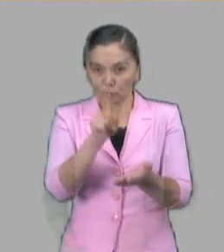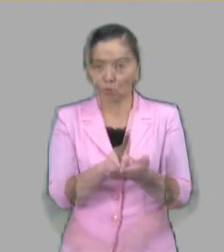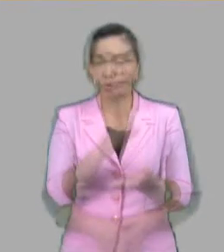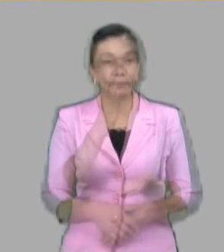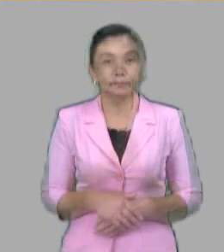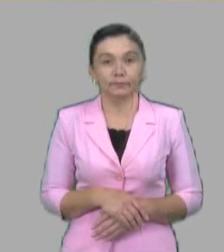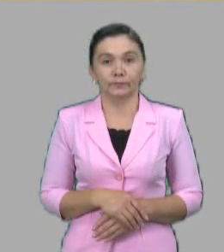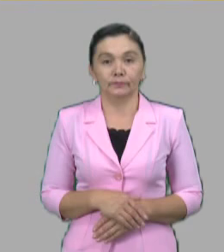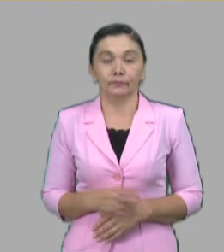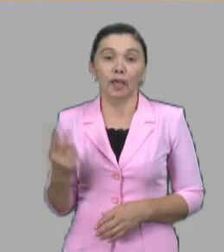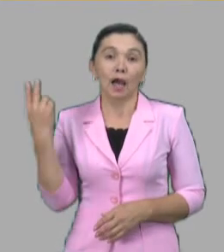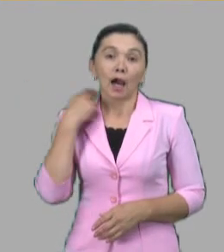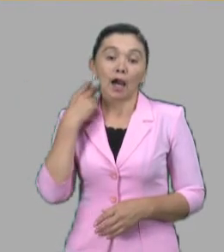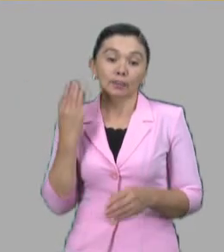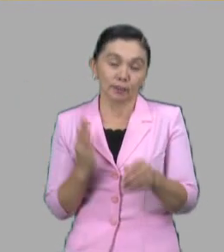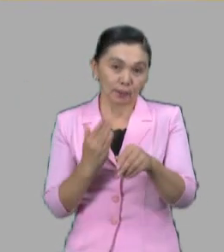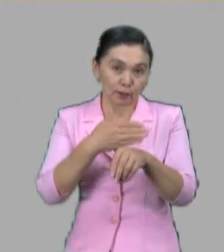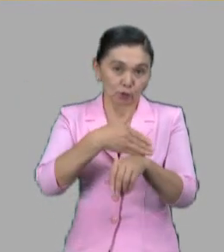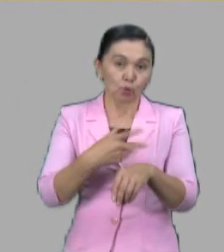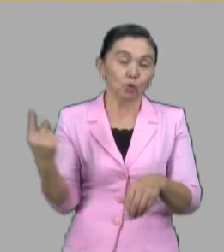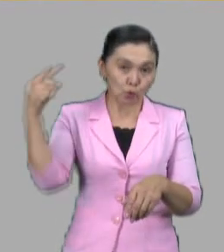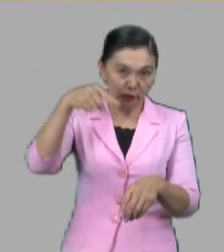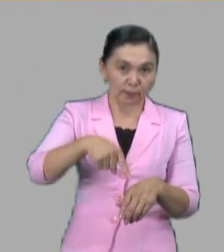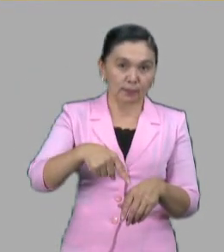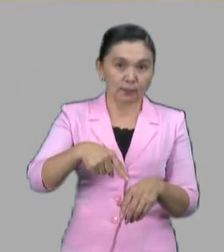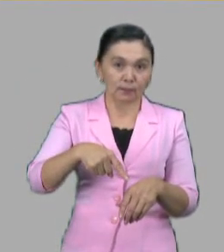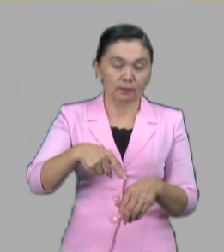келди. Англиядан конок келди.